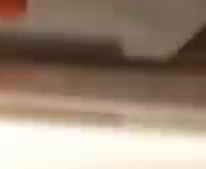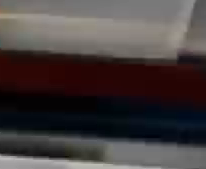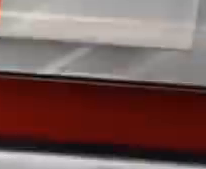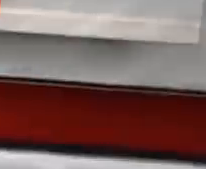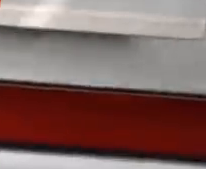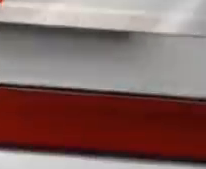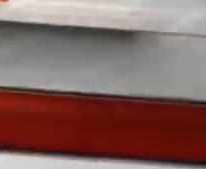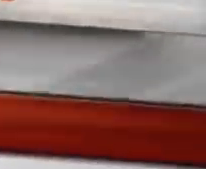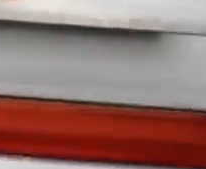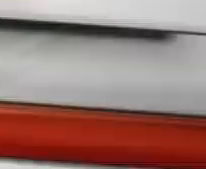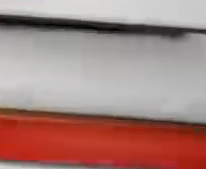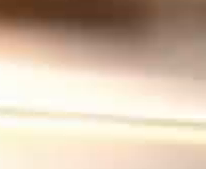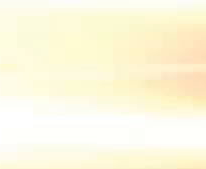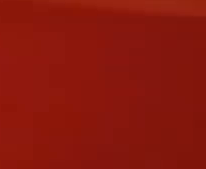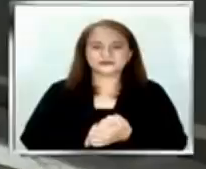Tingkungko. Dano.